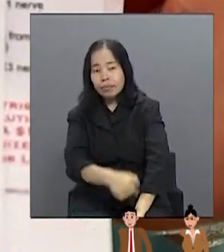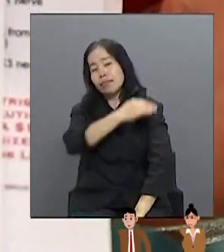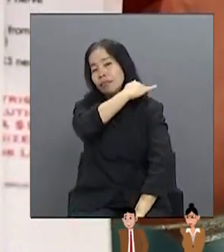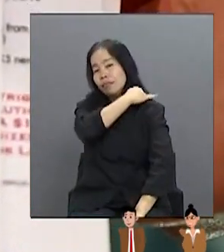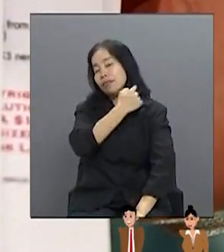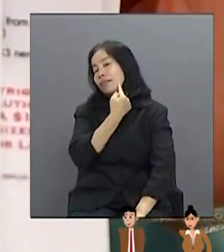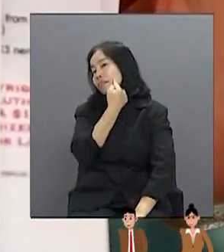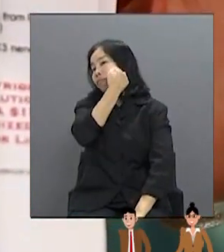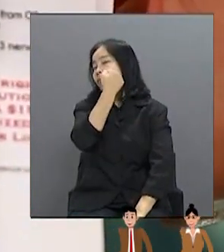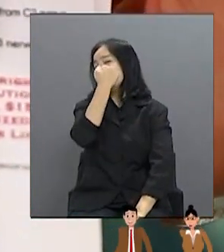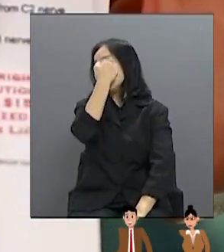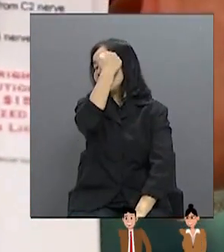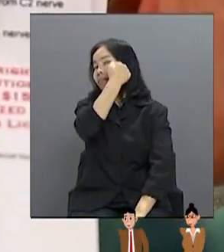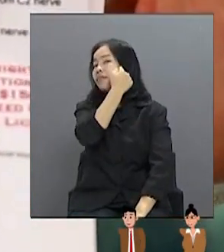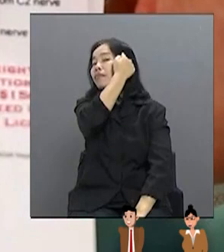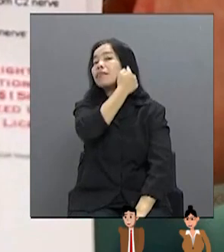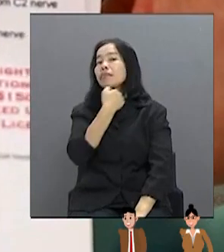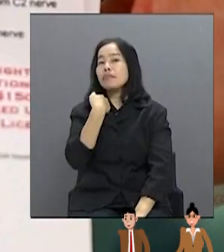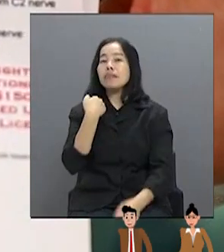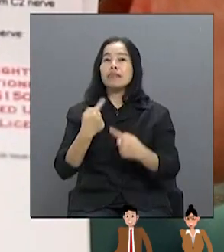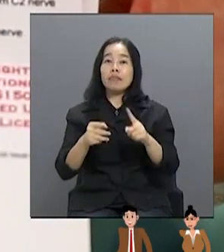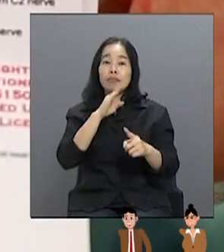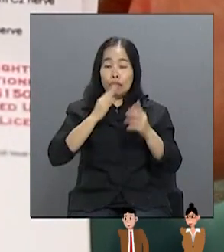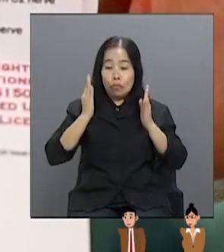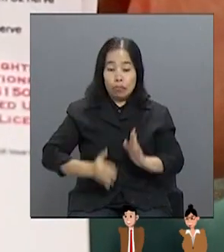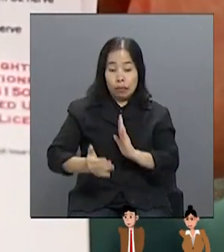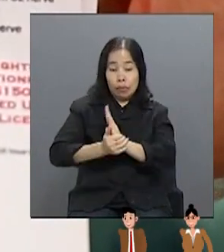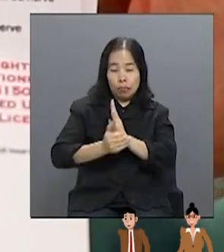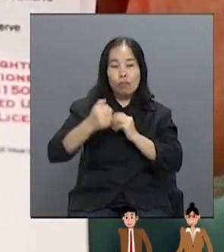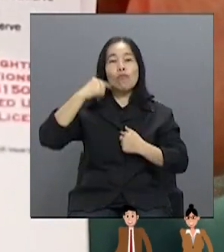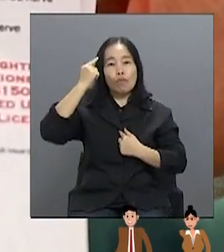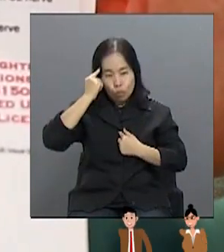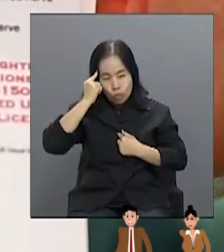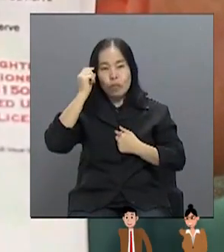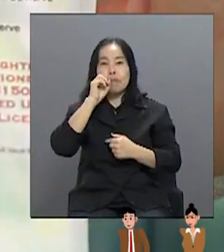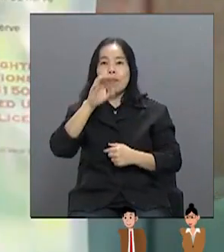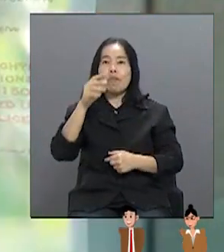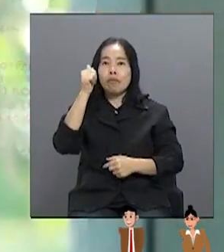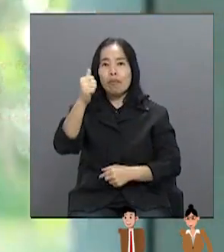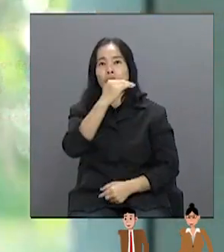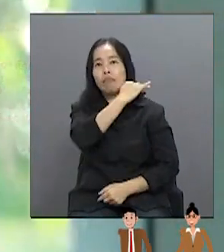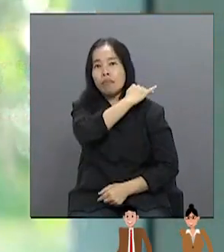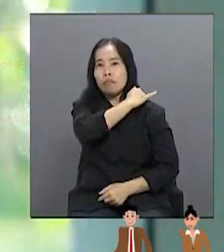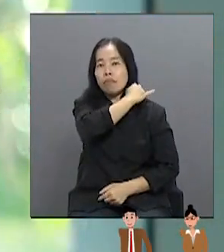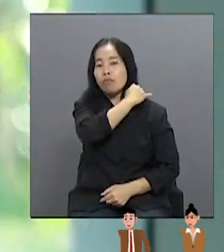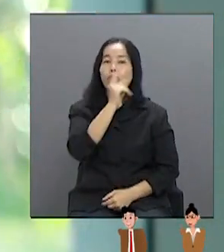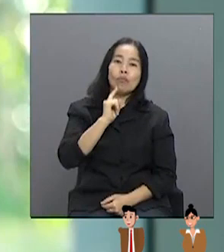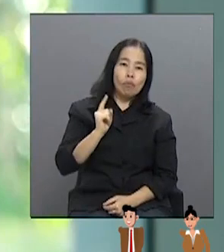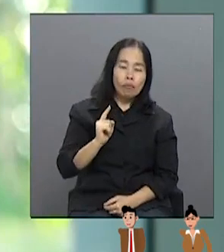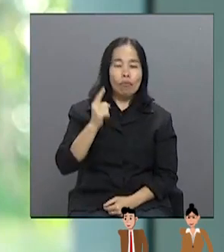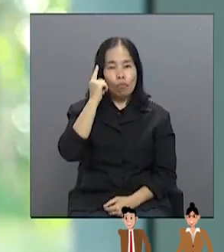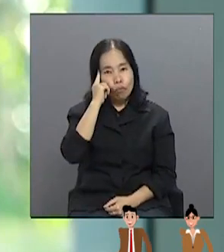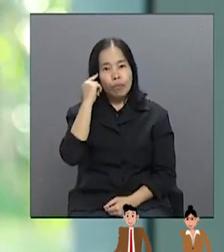ซึ่งก็จะสามารถถ้าเป็นนักกายภาพบำบัดก็จะสามารถบอกได้ว่าตรงที่เป็นทริกเกอร์พอยต์นั้นเป็นกล้ามเนื้อมัดไหนค